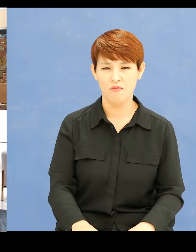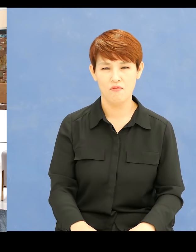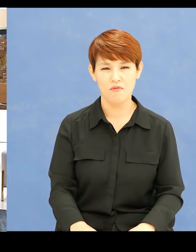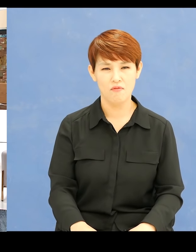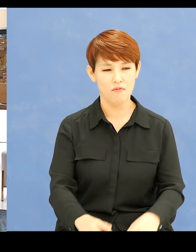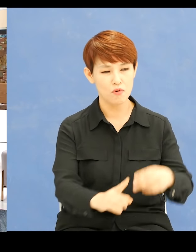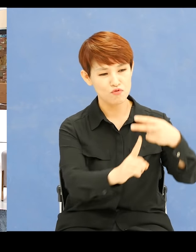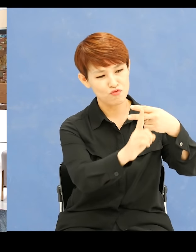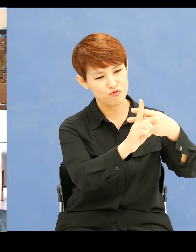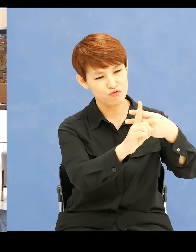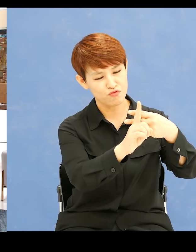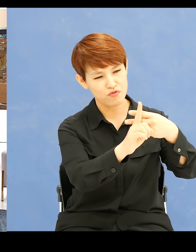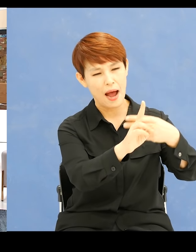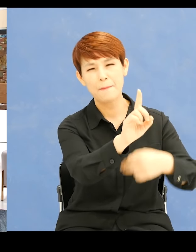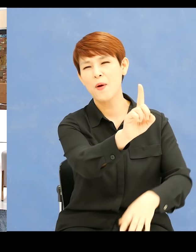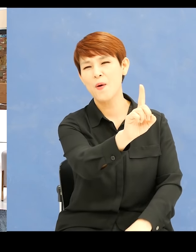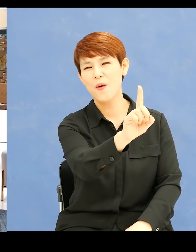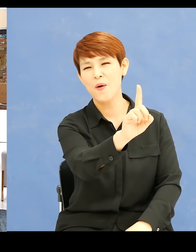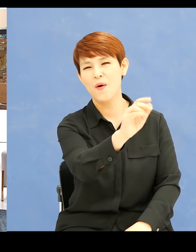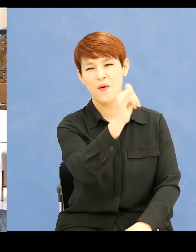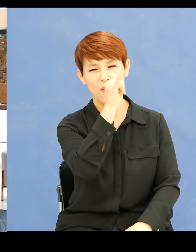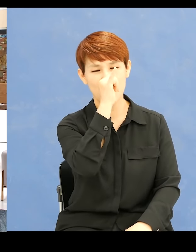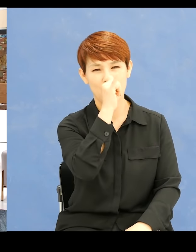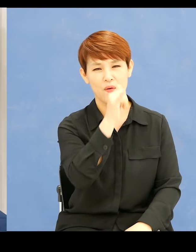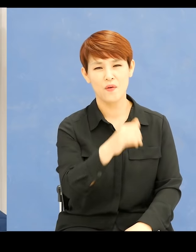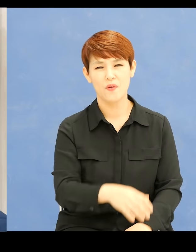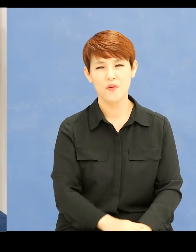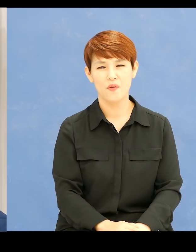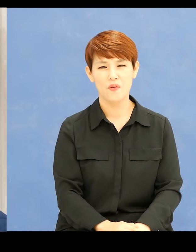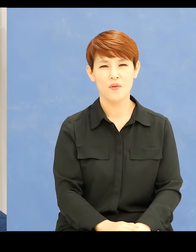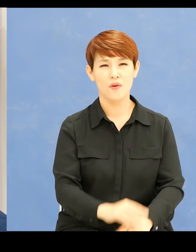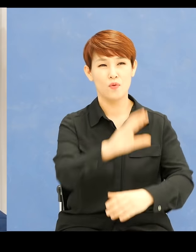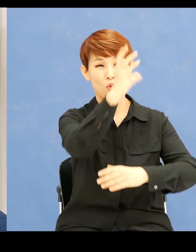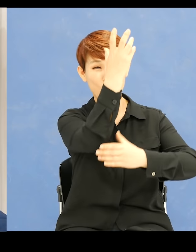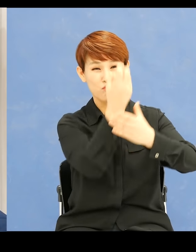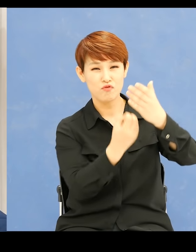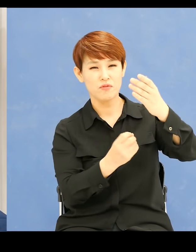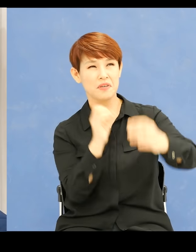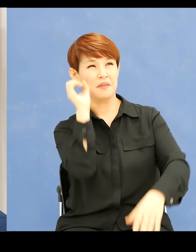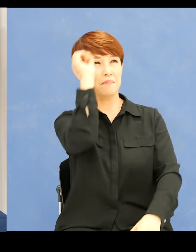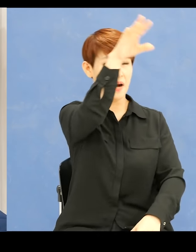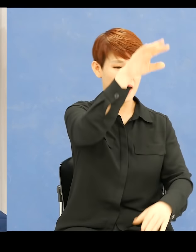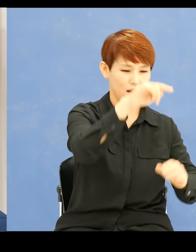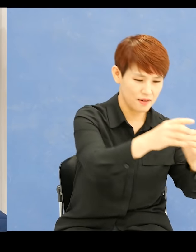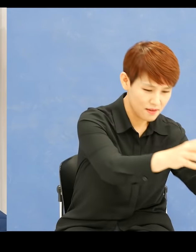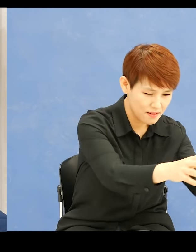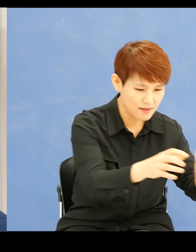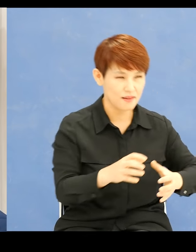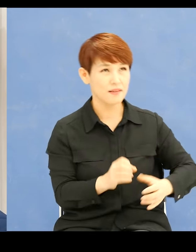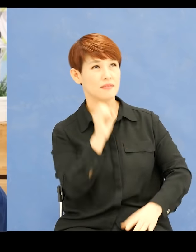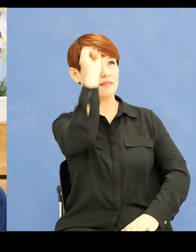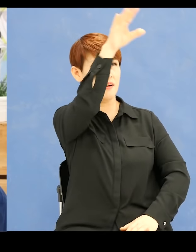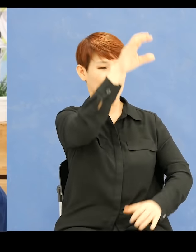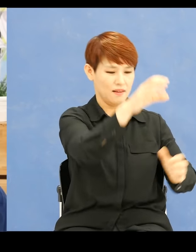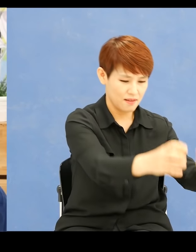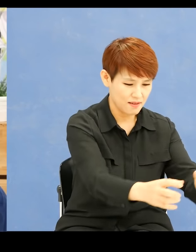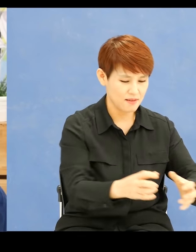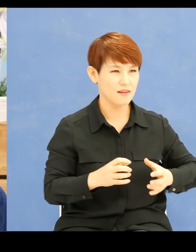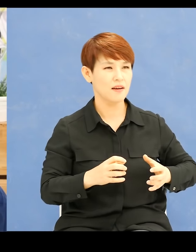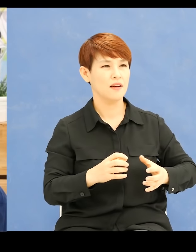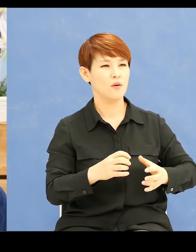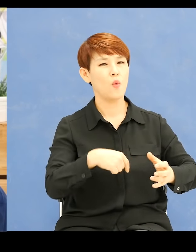이제 중고등부 한 명 있었어요. 다니엘이라는 친구가. 그 농구 골대가 있었는데 농구공을 넣었다가 지가 받았다가 넣었다가